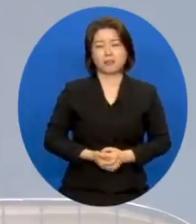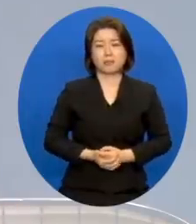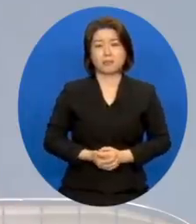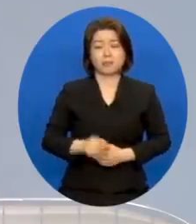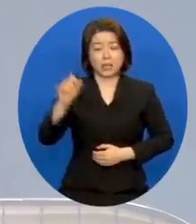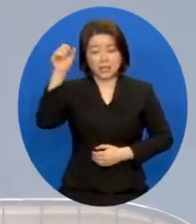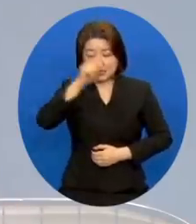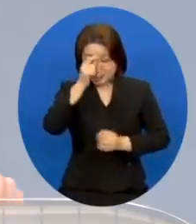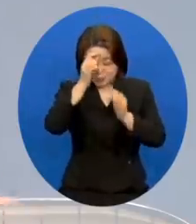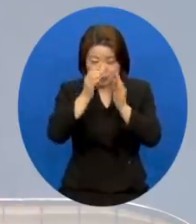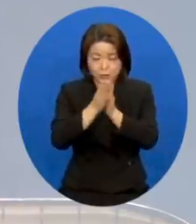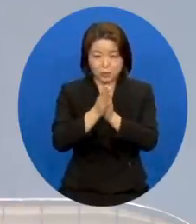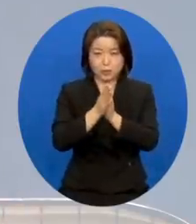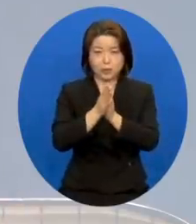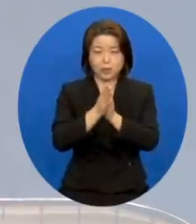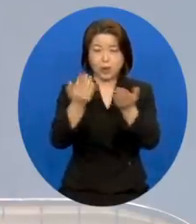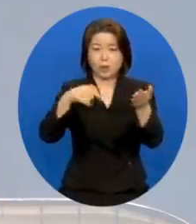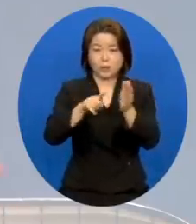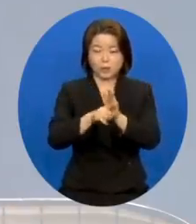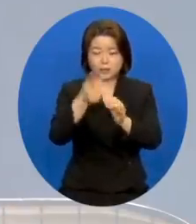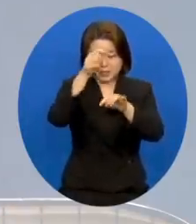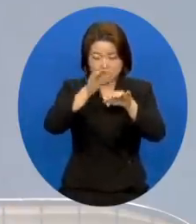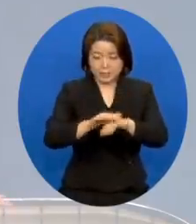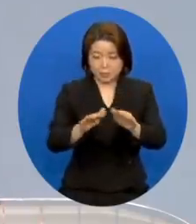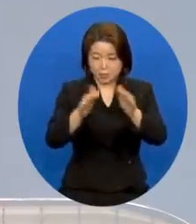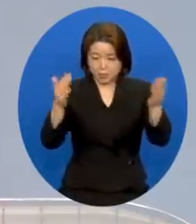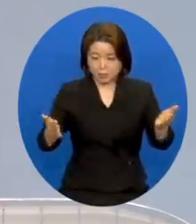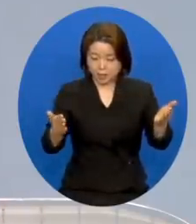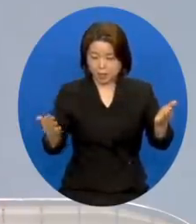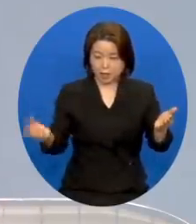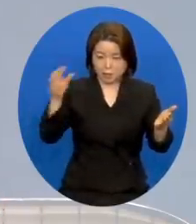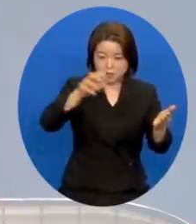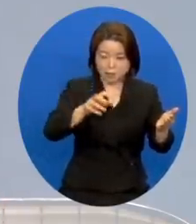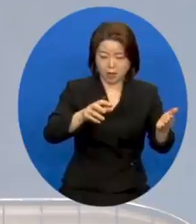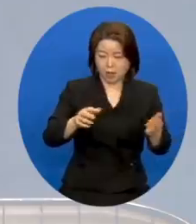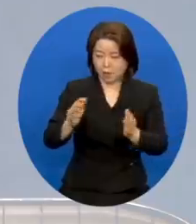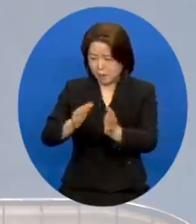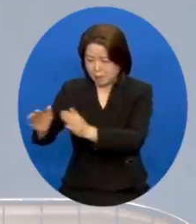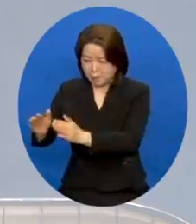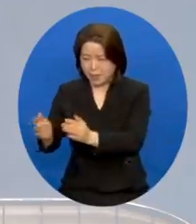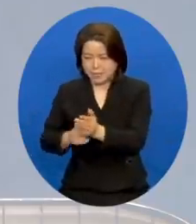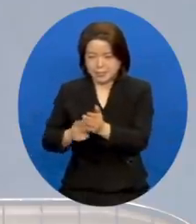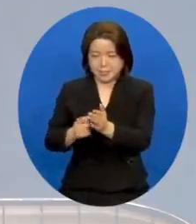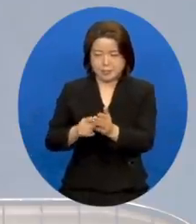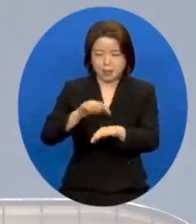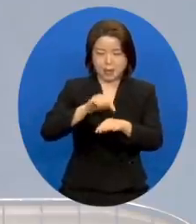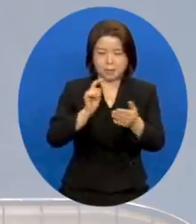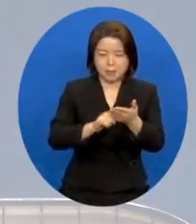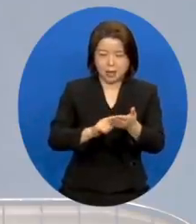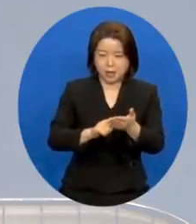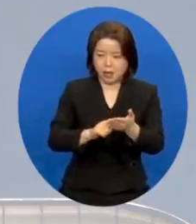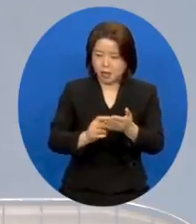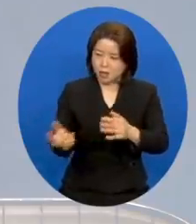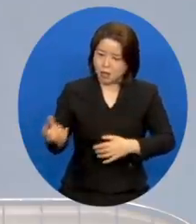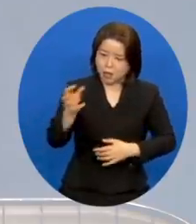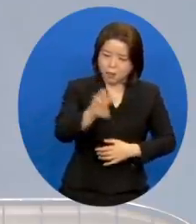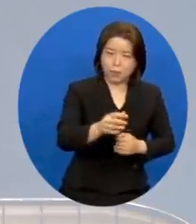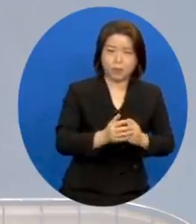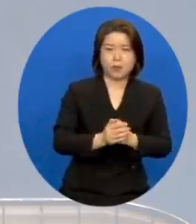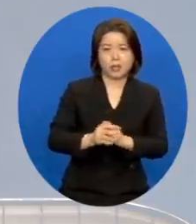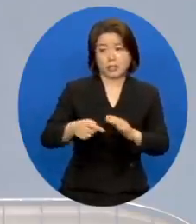새벽기도 하러 예배당에 올라가는데 급히 수습을 해놓고 깔아 마음이 안 좋은지 도둑 맞은